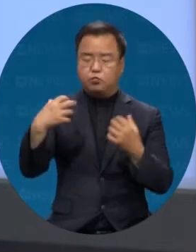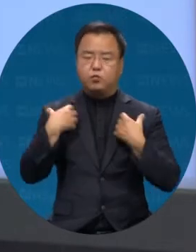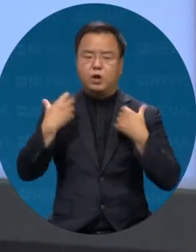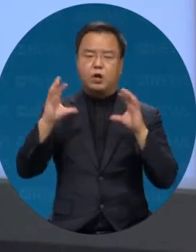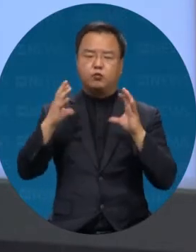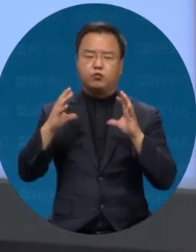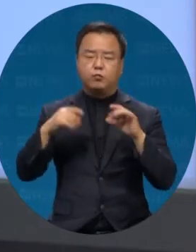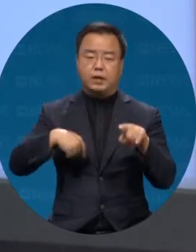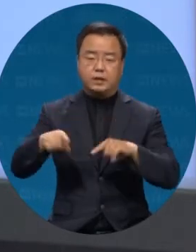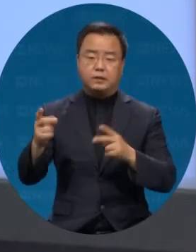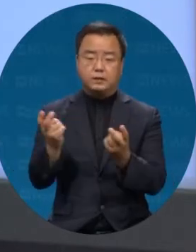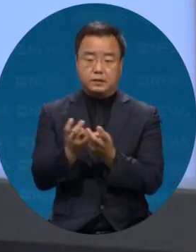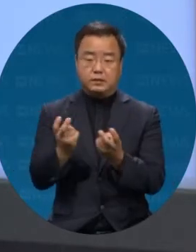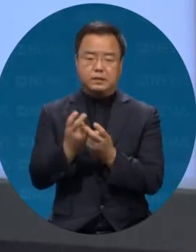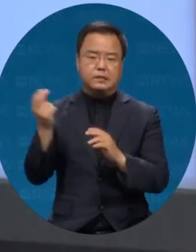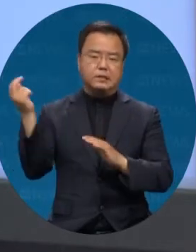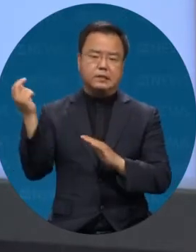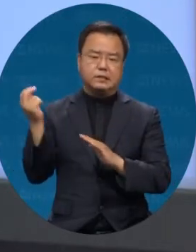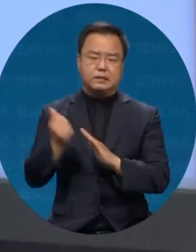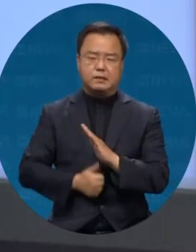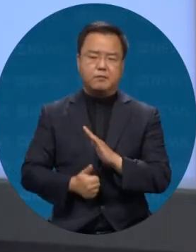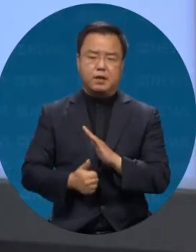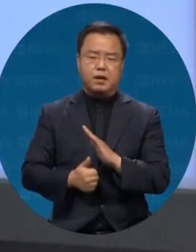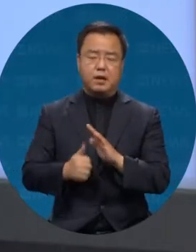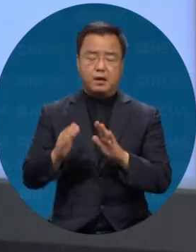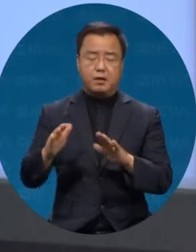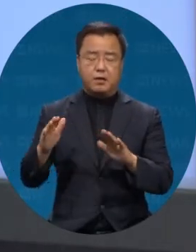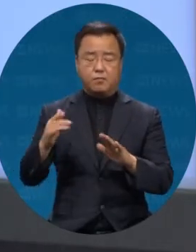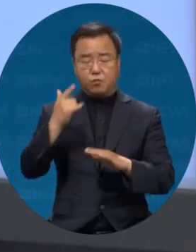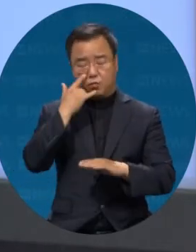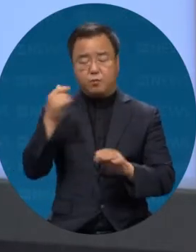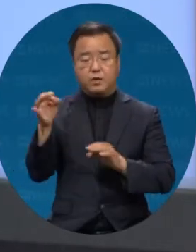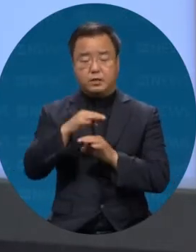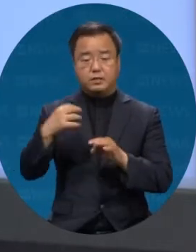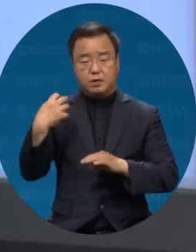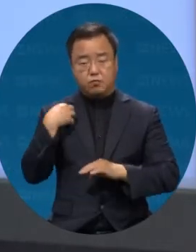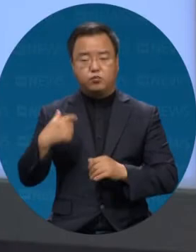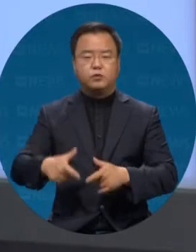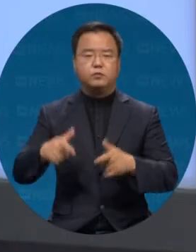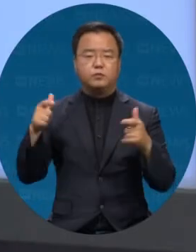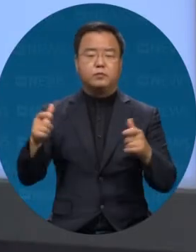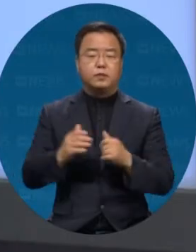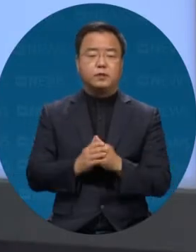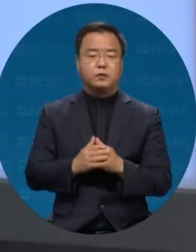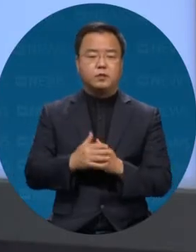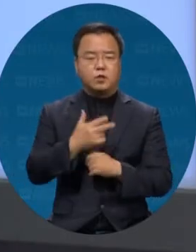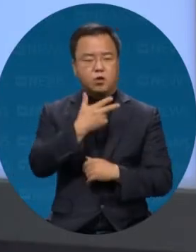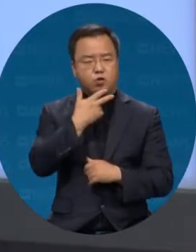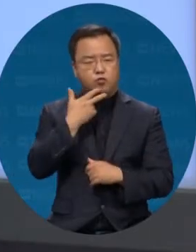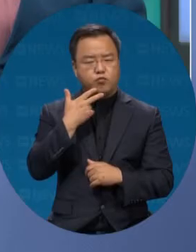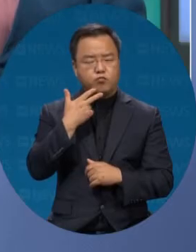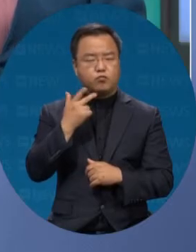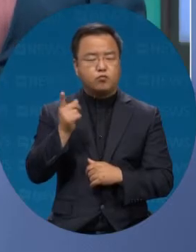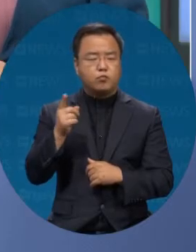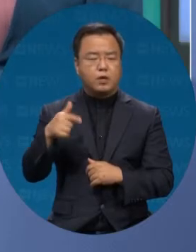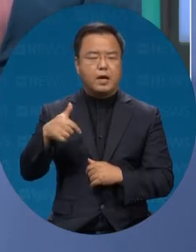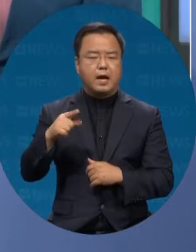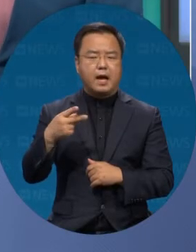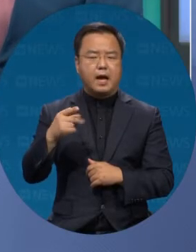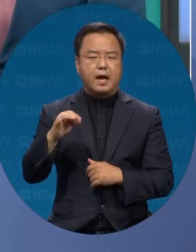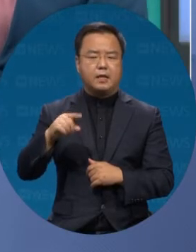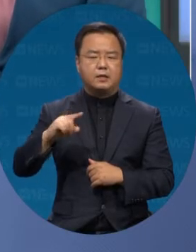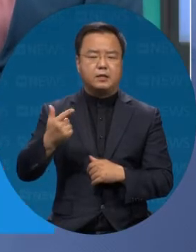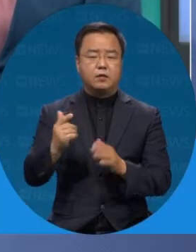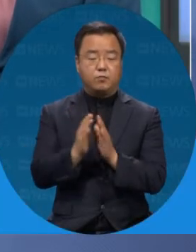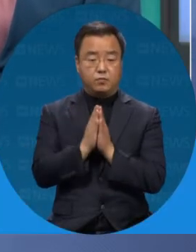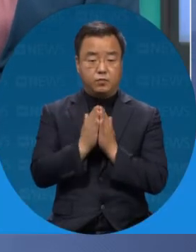정책이 실패하면서 이 부모들의 경제적 부담이 해마다 크게 늘어났다는 건데요. 영국 언론 매체 가디언은 최근 영국